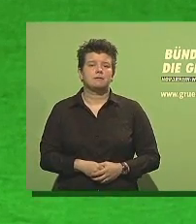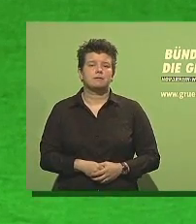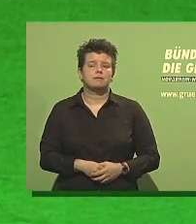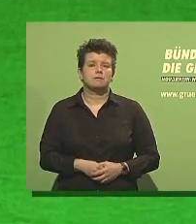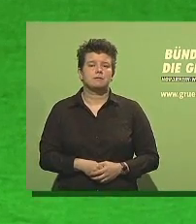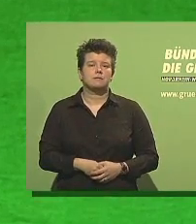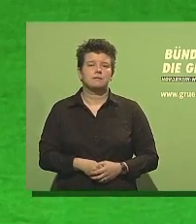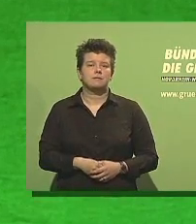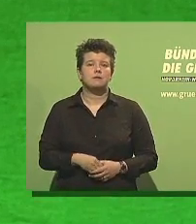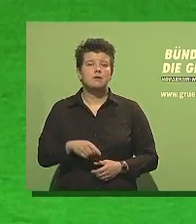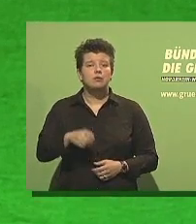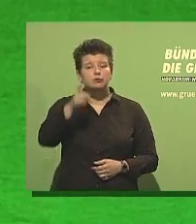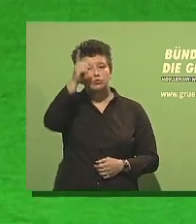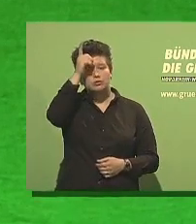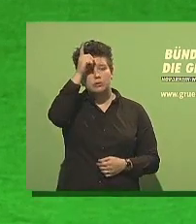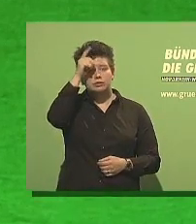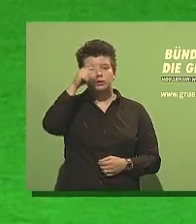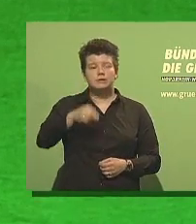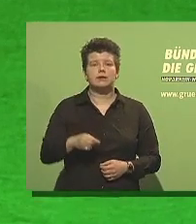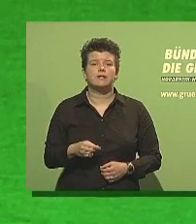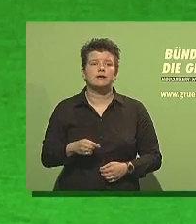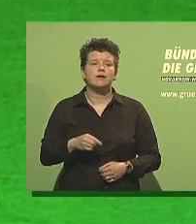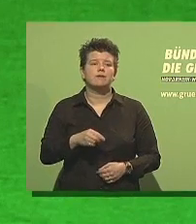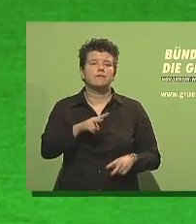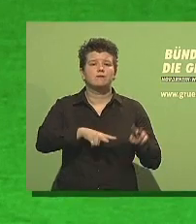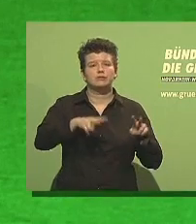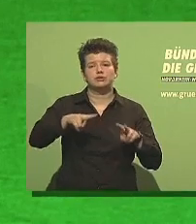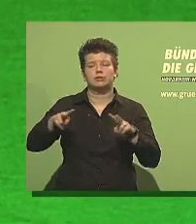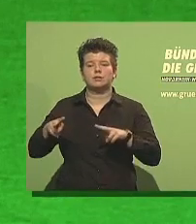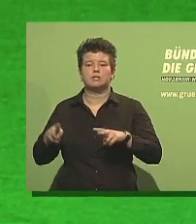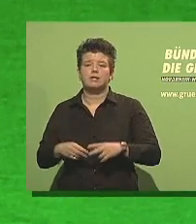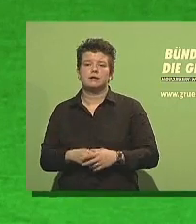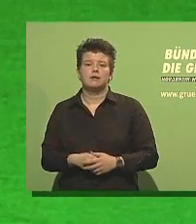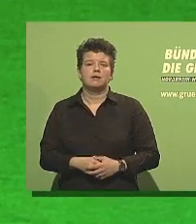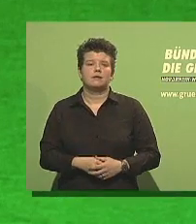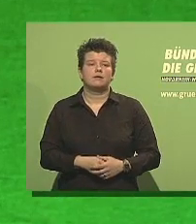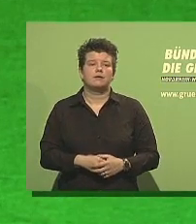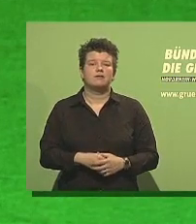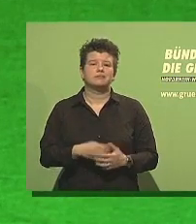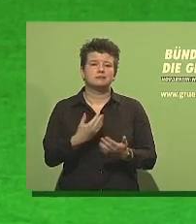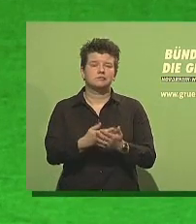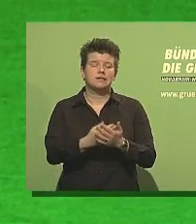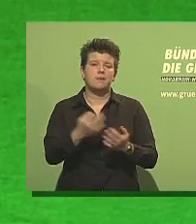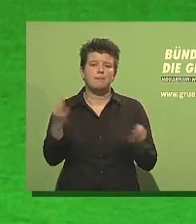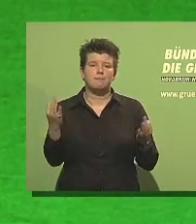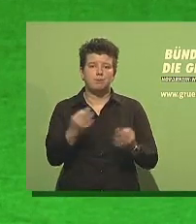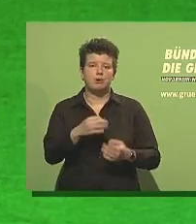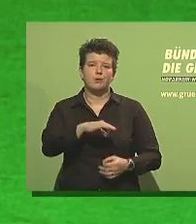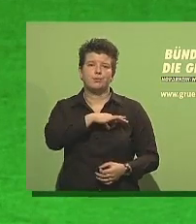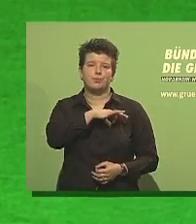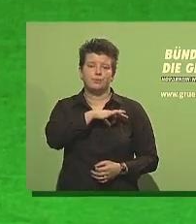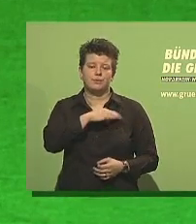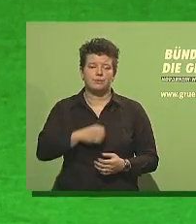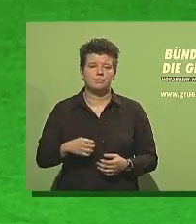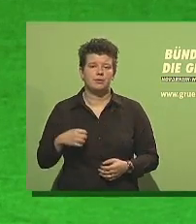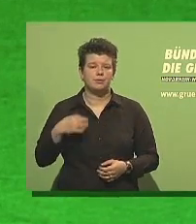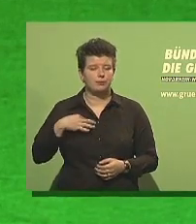gesellschaftliche Vielfalt wertschätzt. Und für ein solches Land, dafür braucht es starke Grüne.